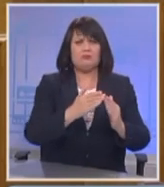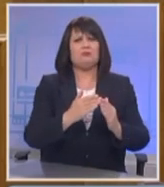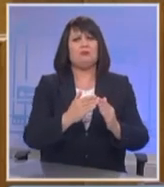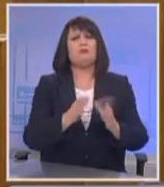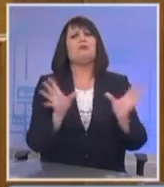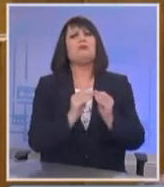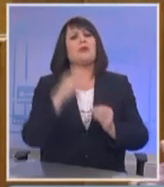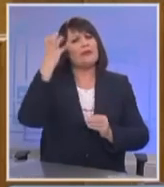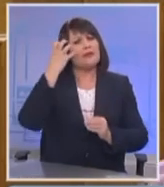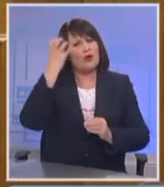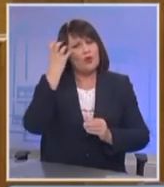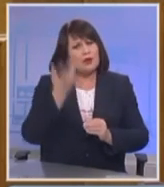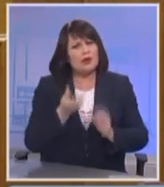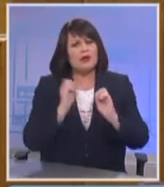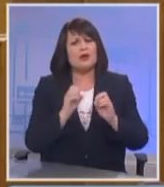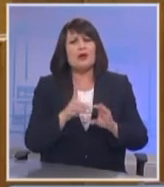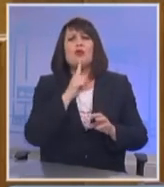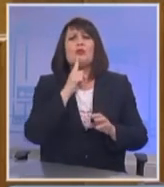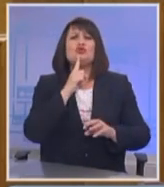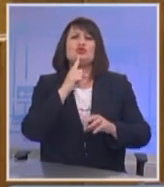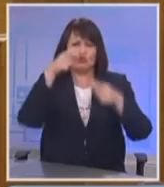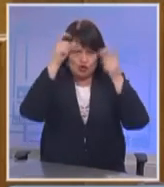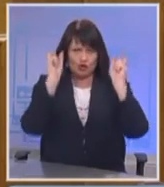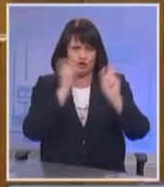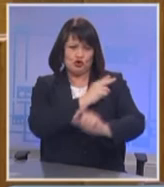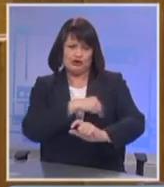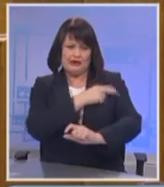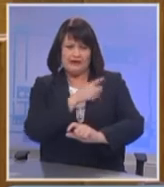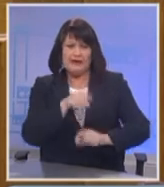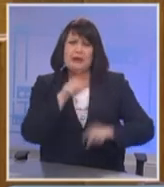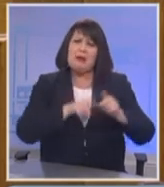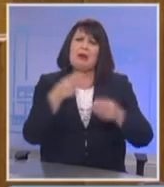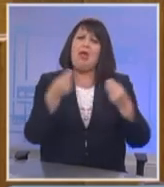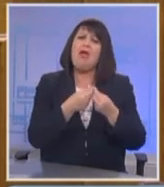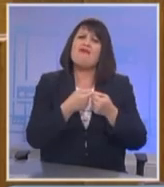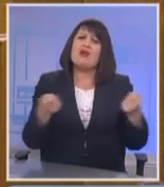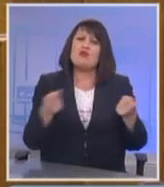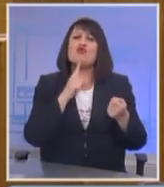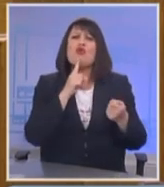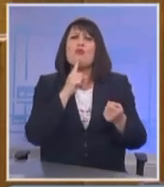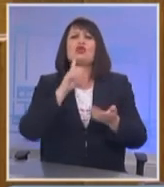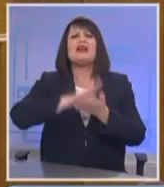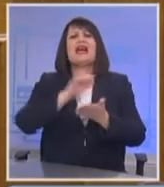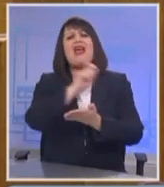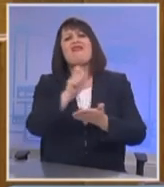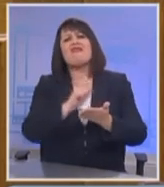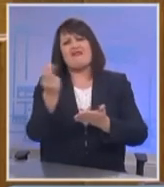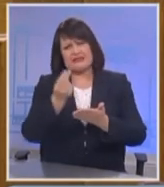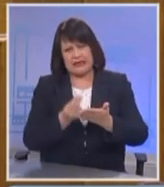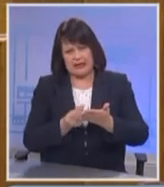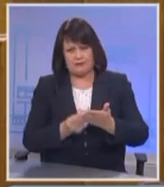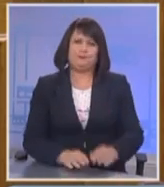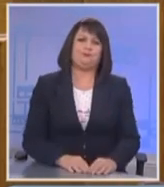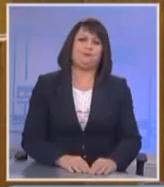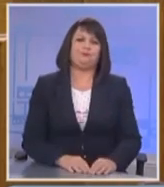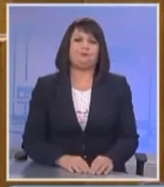τη θεωρία, όπως είναι στην νοσηλευτική, είτε σε άλλα την εφαρμογή, όπως είναι η γραφιστική κλπ. Κυρίες